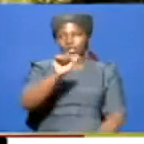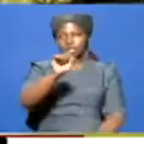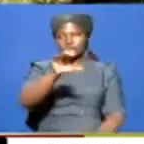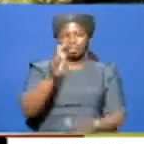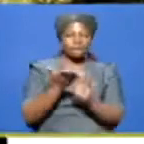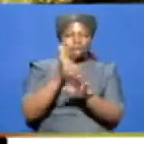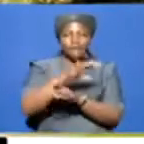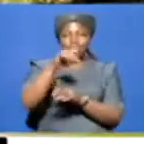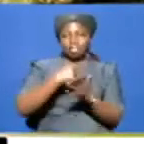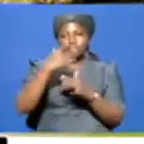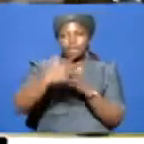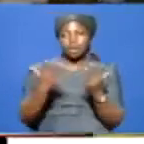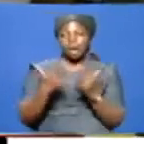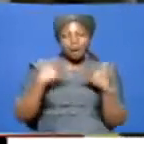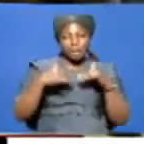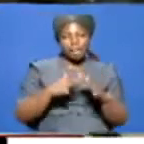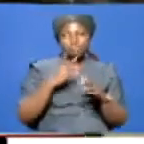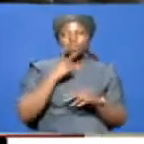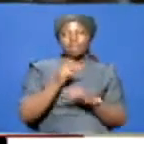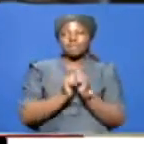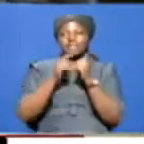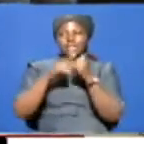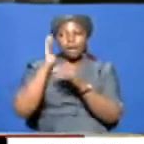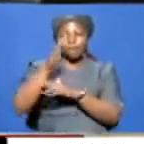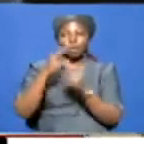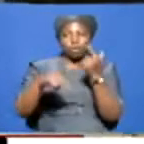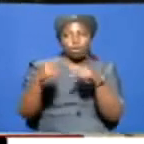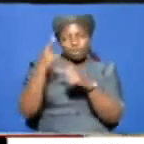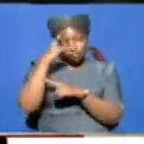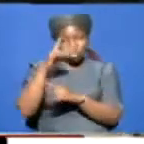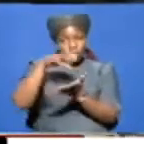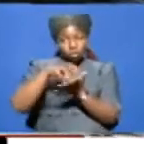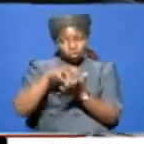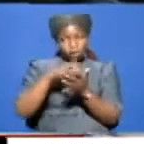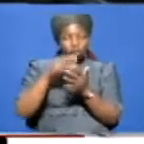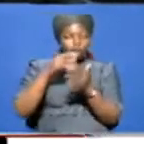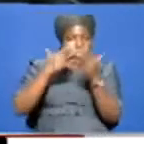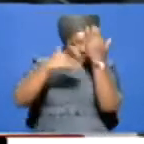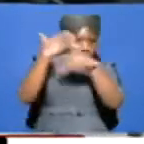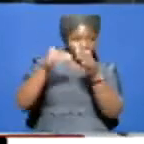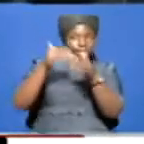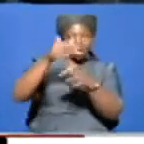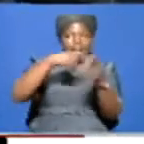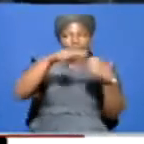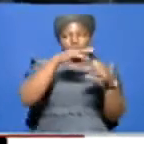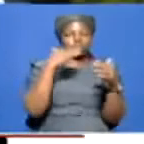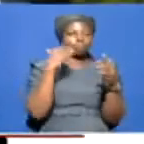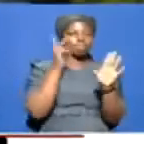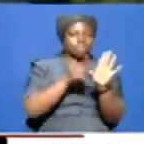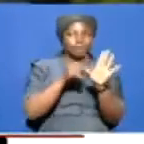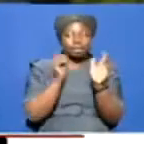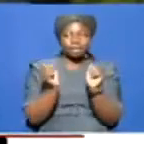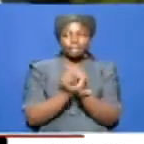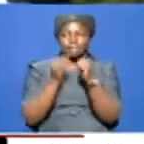ambapo wachezaji 216 watawania nafasi za kufuzu raundi za baadaye, huku wakishiriki raundi 18 za kufuzu.